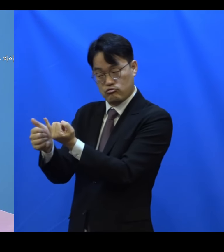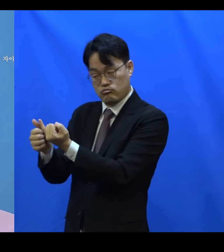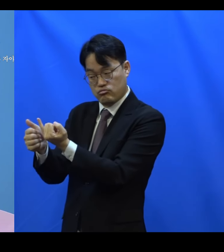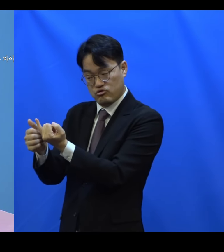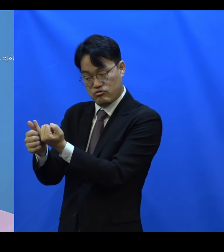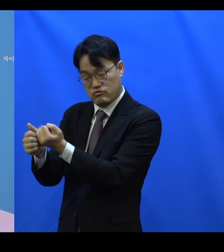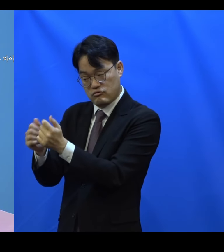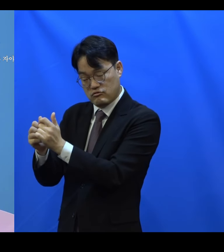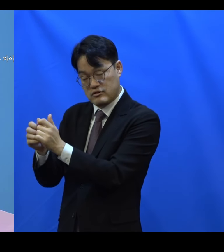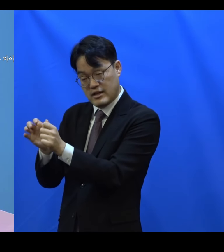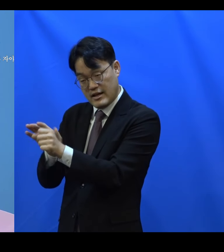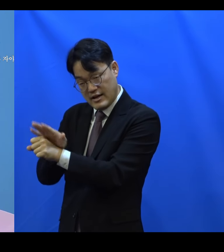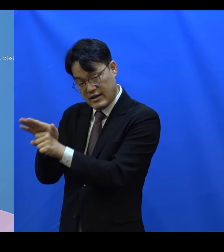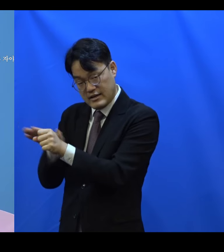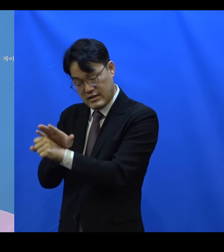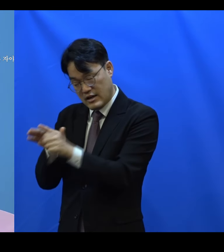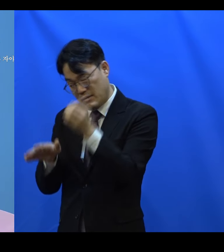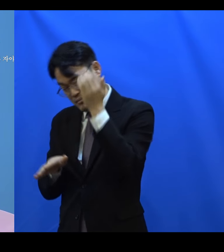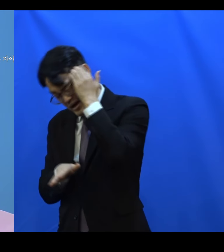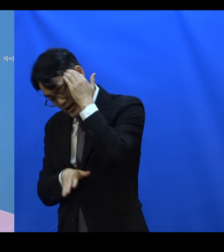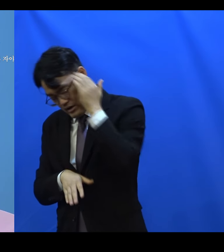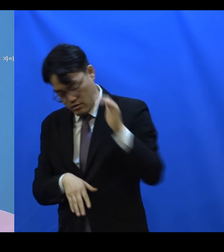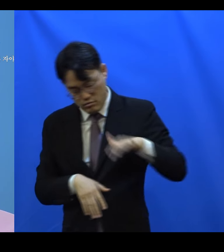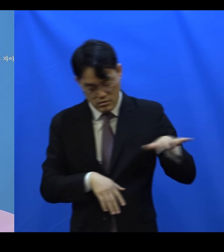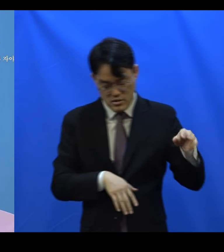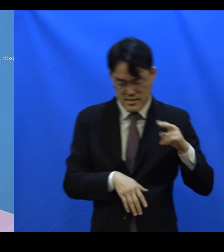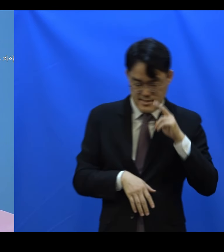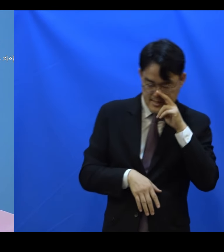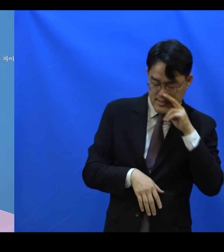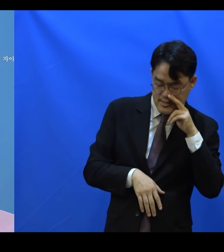사랑 안에서 누리는 안식을 방해하는 사람들.